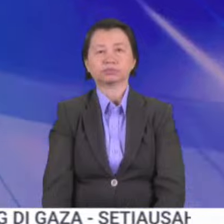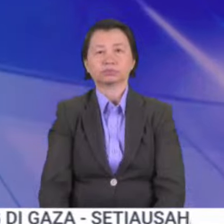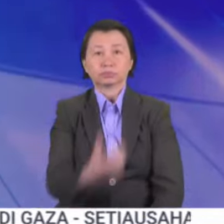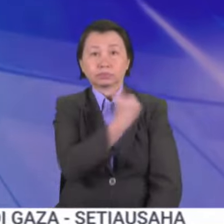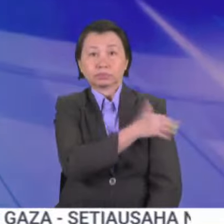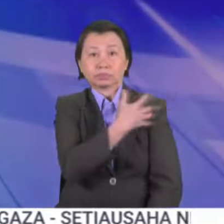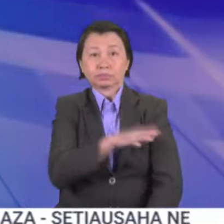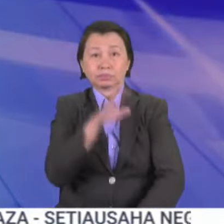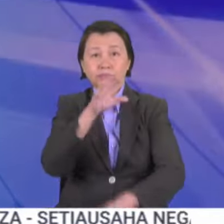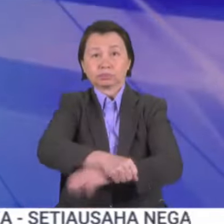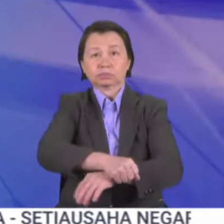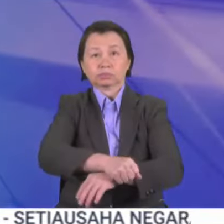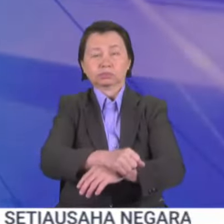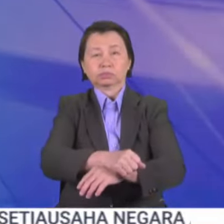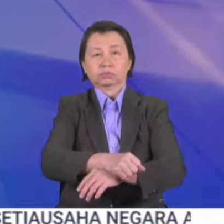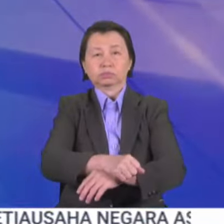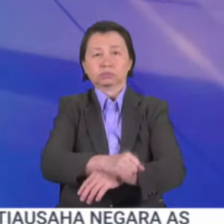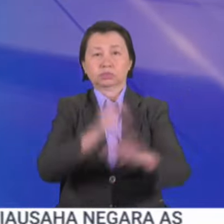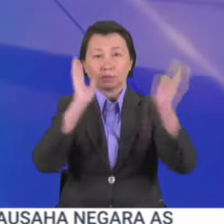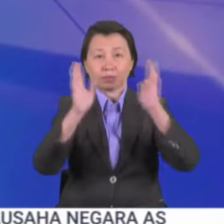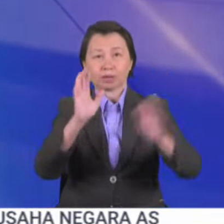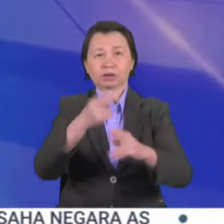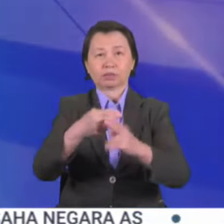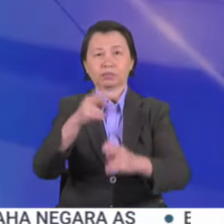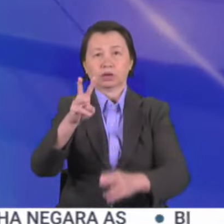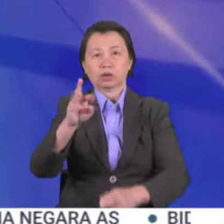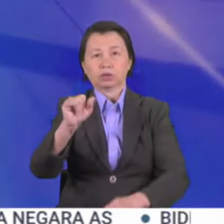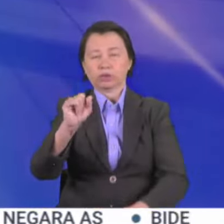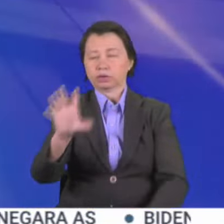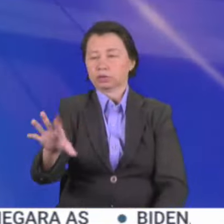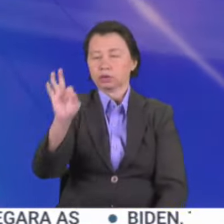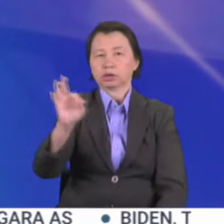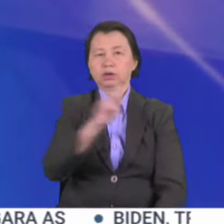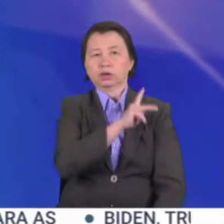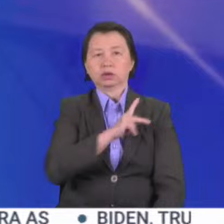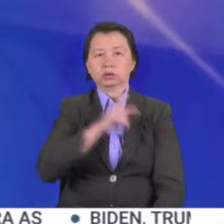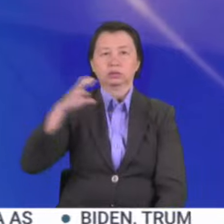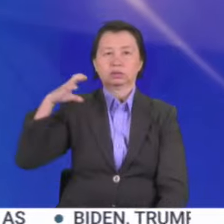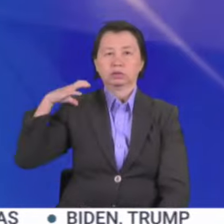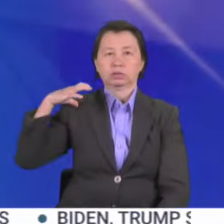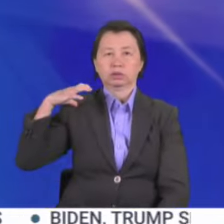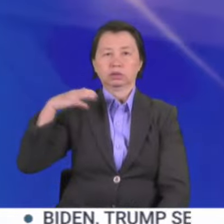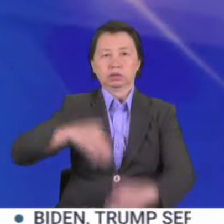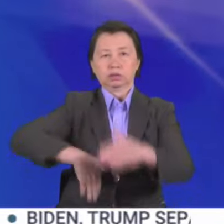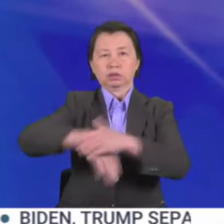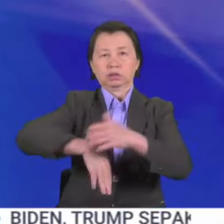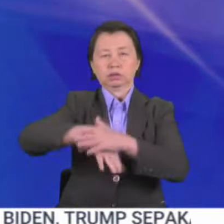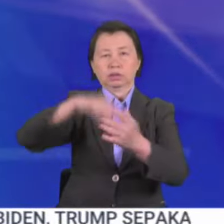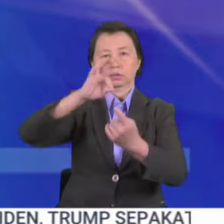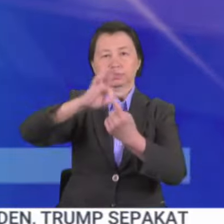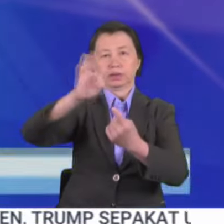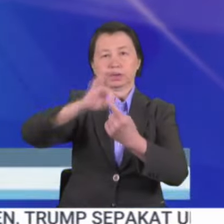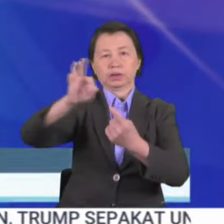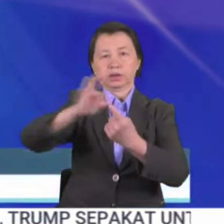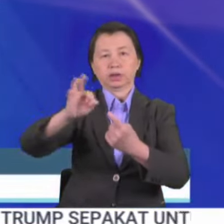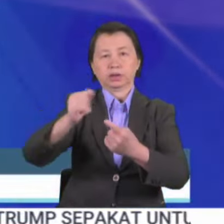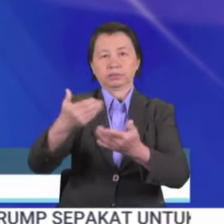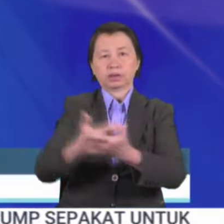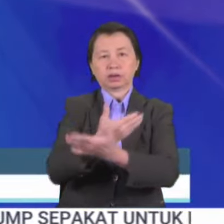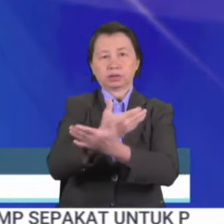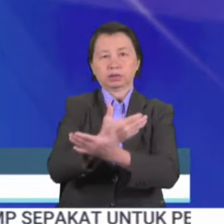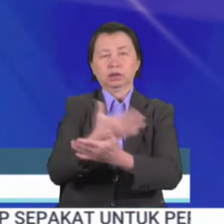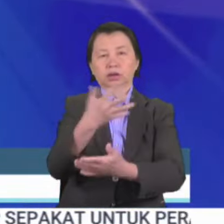Bekas penyerang kebangsaan Wan Rohaibi Wan Ismail dilantik sebagai ketua jurulatih pasukan bola sepak Penang FC yang